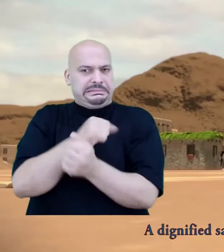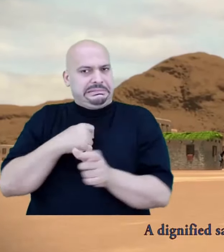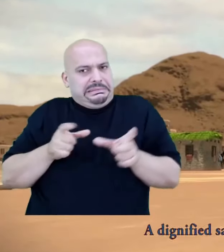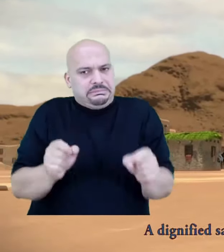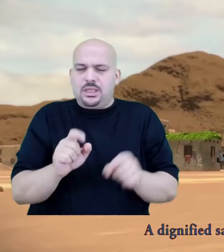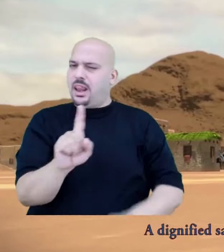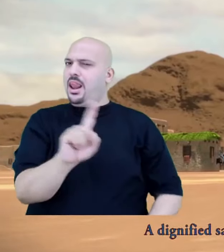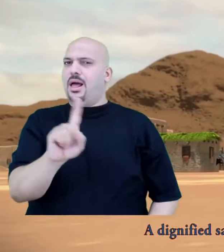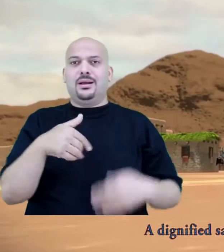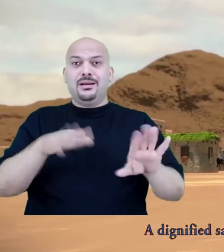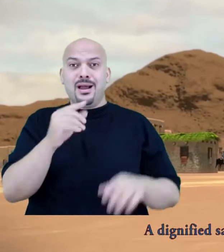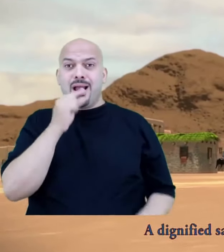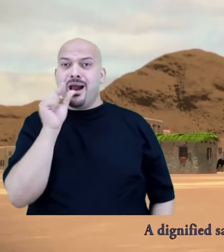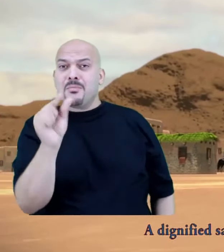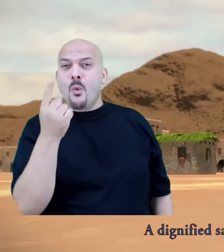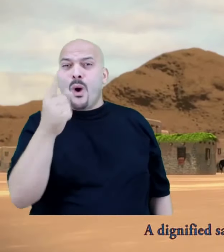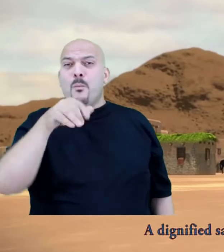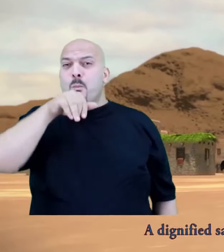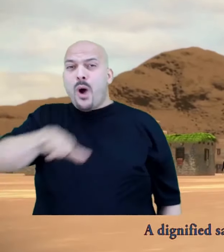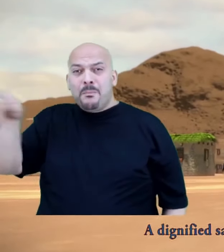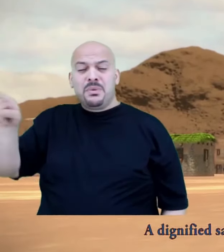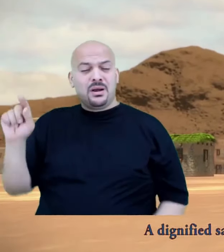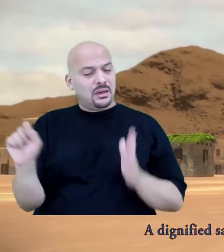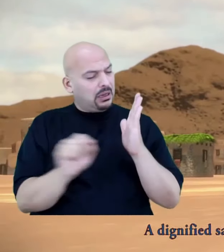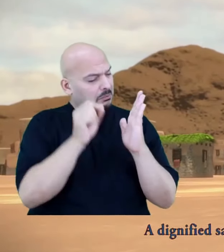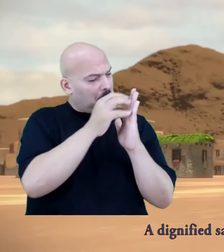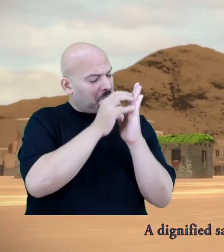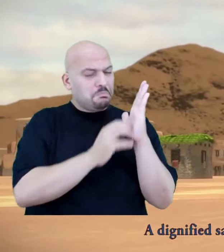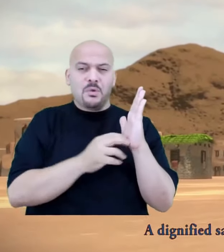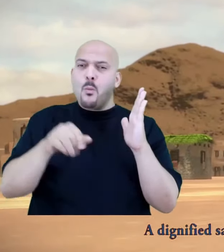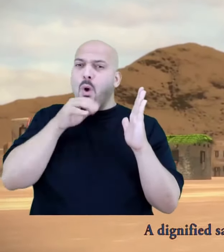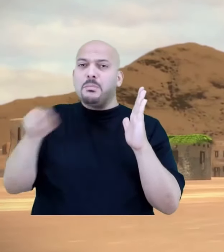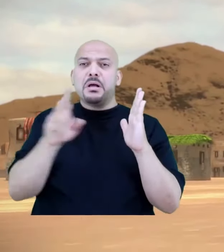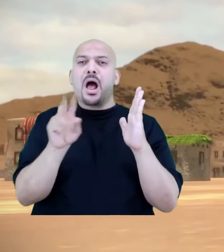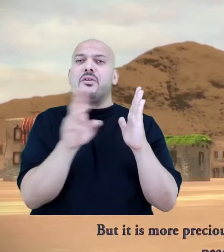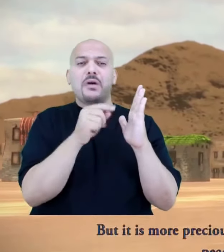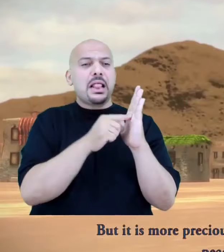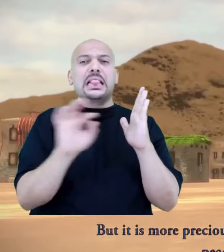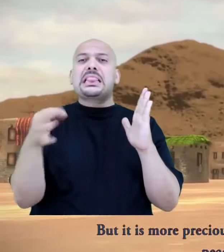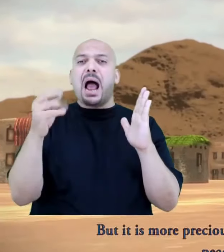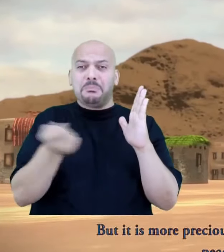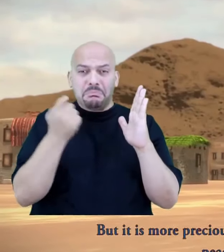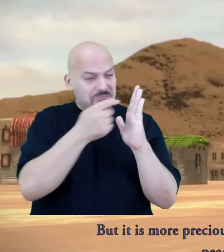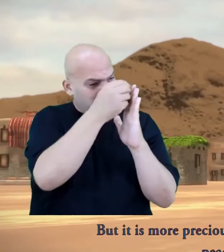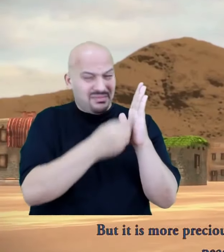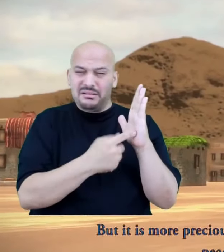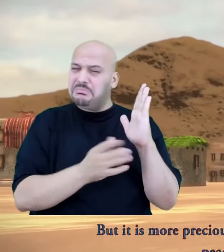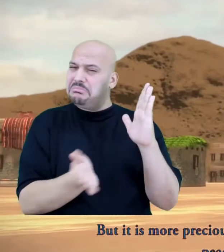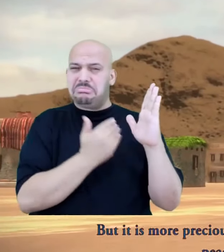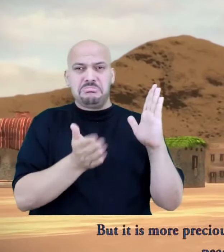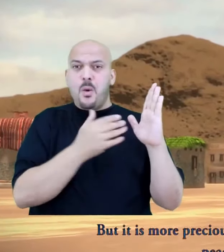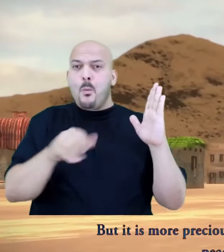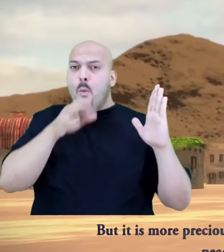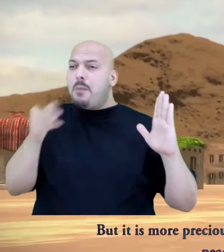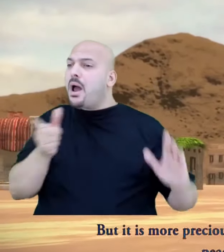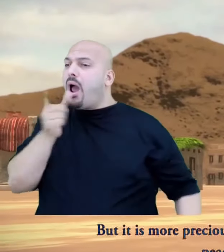وعبارة يشهد لها التاريخ، لا تكتب بماء الذهب بل هي أغلى منه،